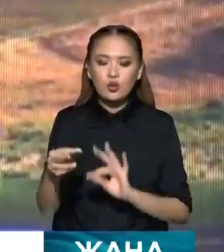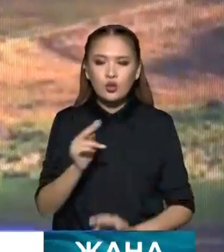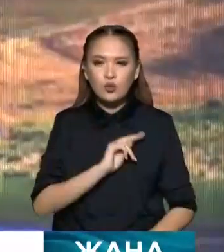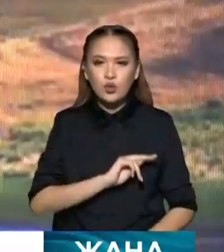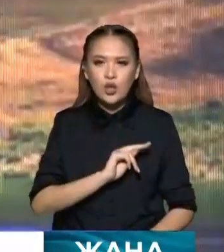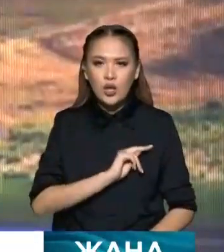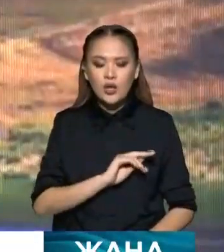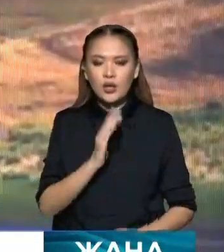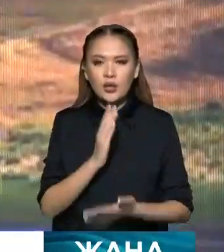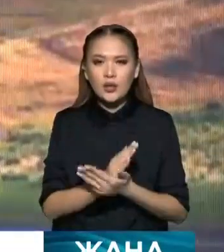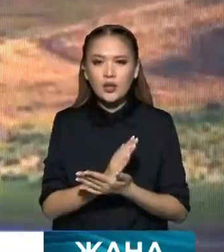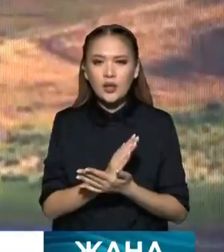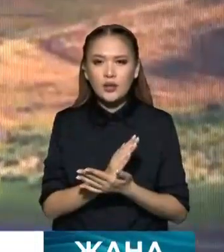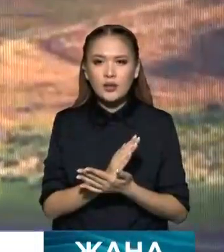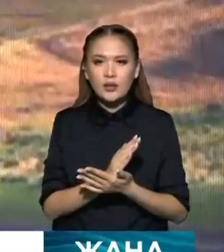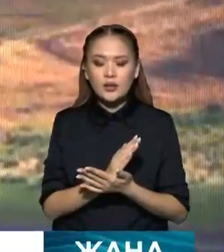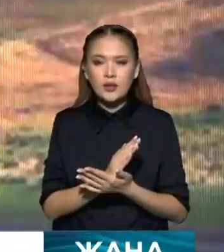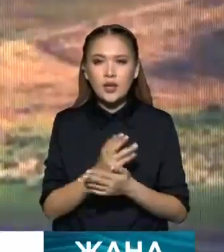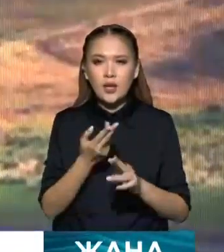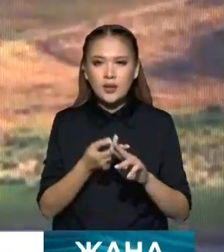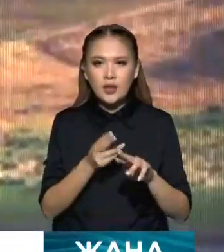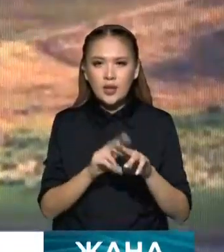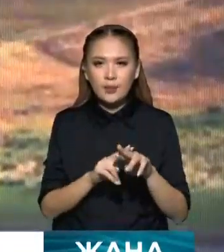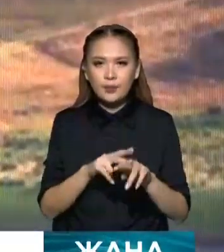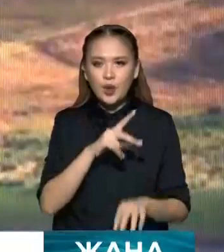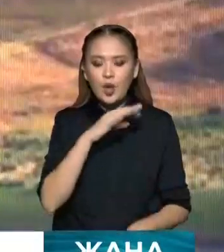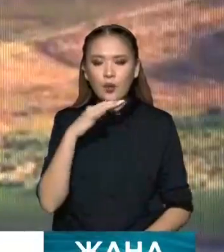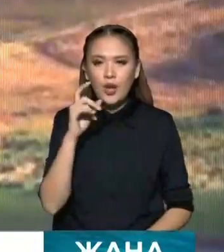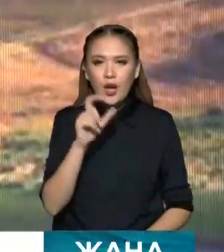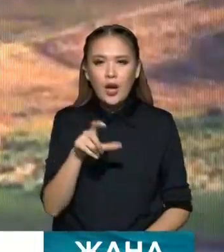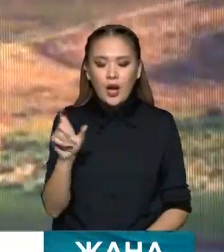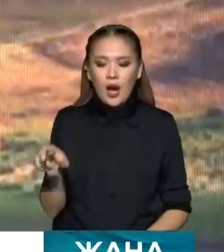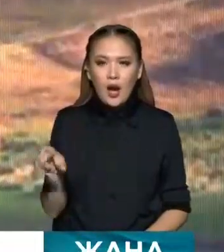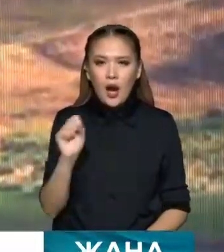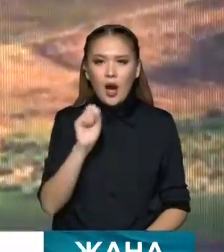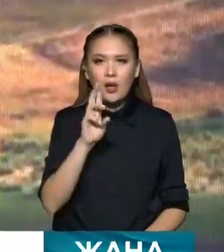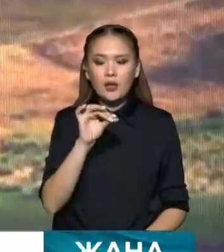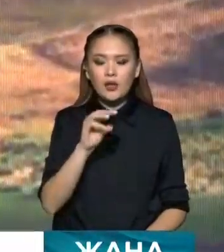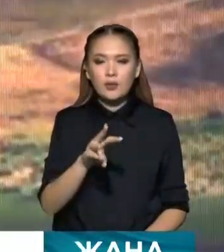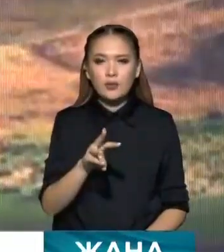жатыр. Неліктен? Өйткені шынын айту керек, көптеген мысалы үшін әкімдердің өздері де